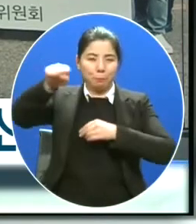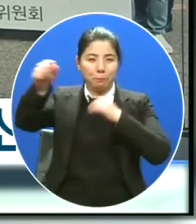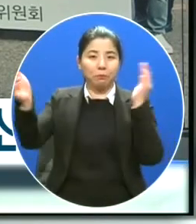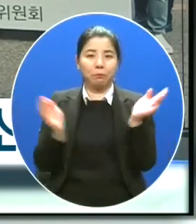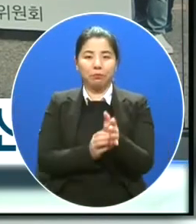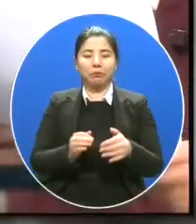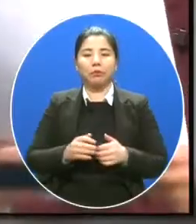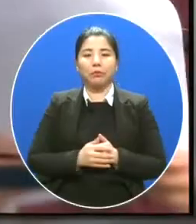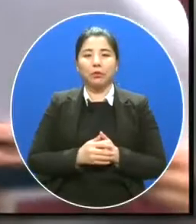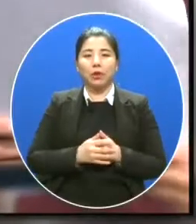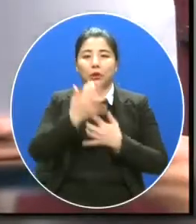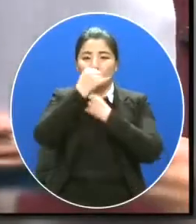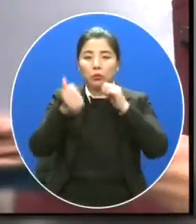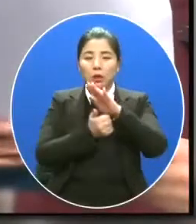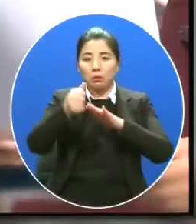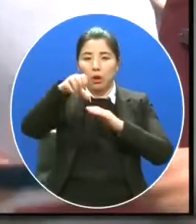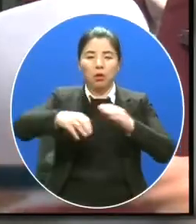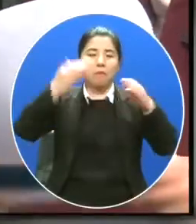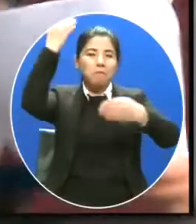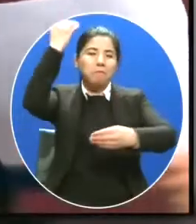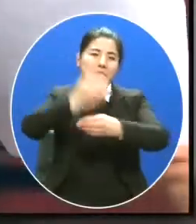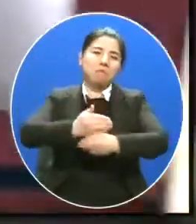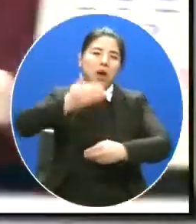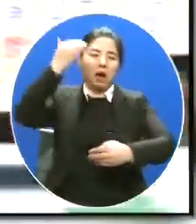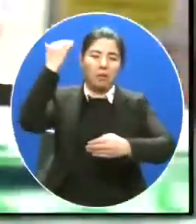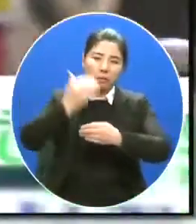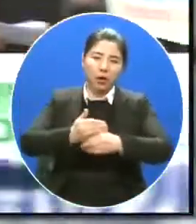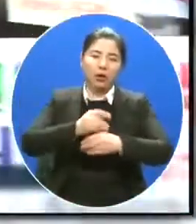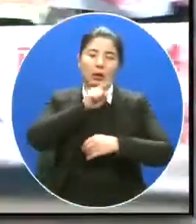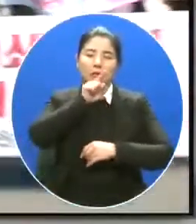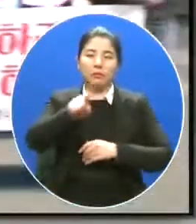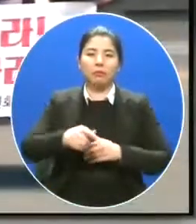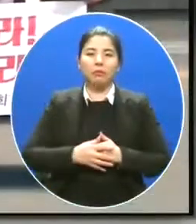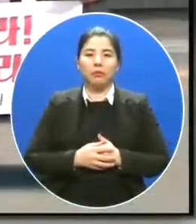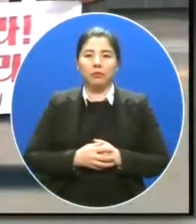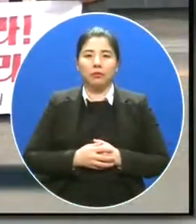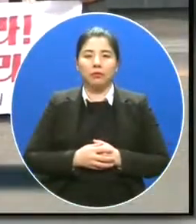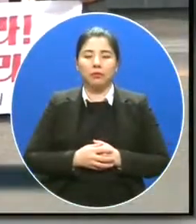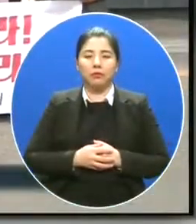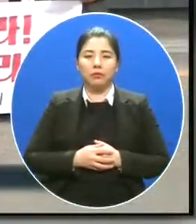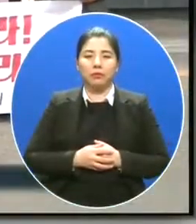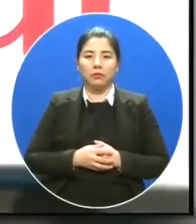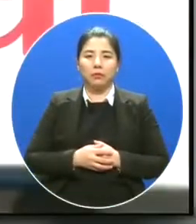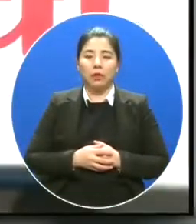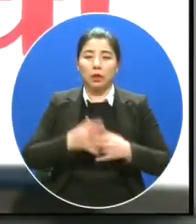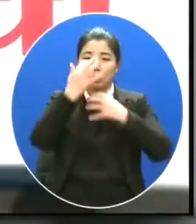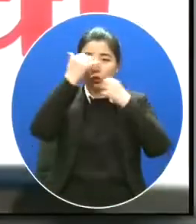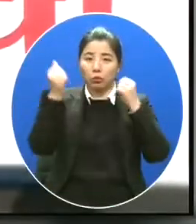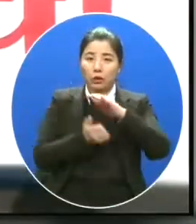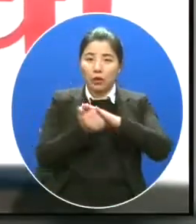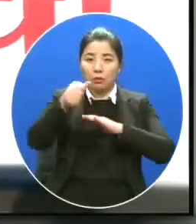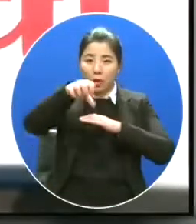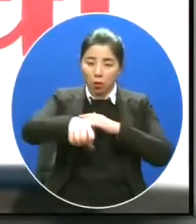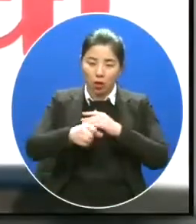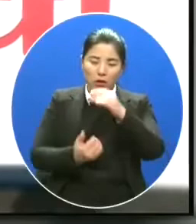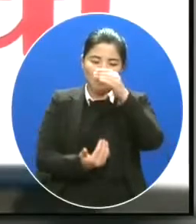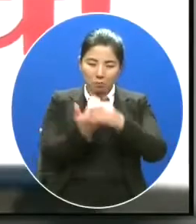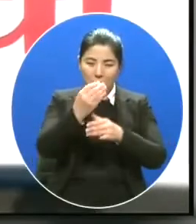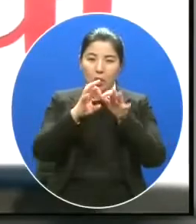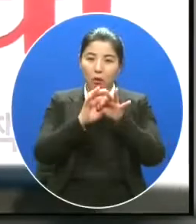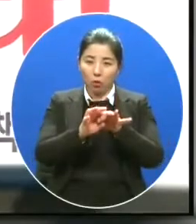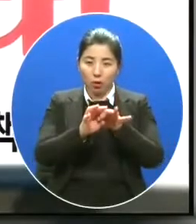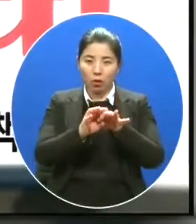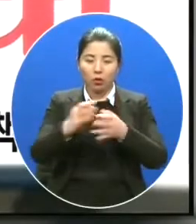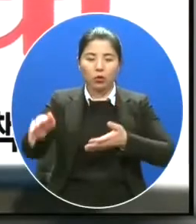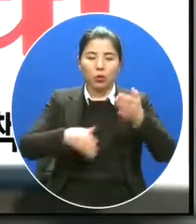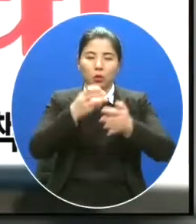이어졌습니다. 충북희망원을 폐쇄하라! 폐쇄하라! 폐쇄하라! 폐쇄하라! 충북희망원에서 벌어진